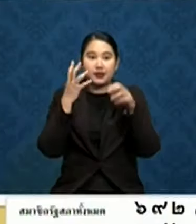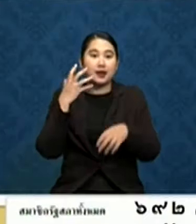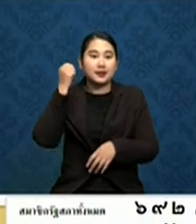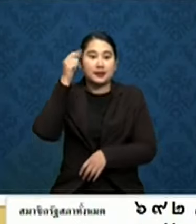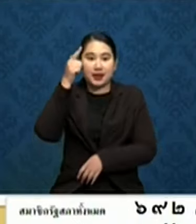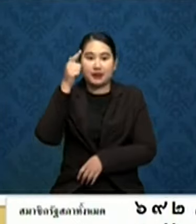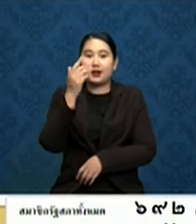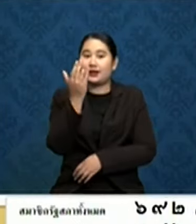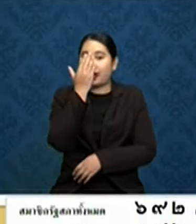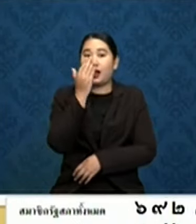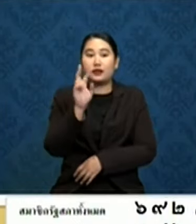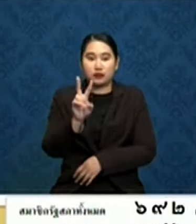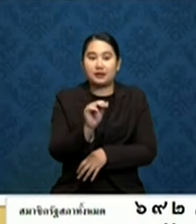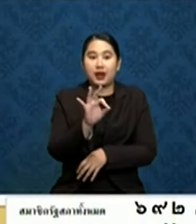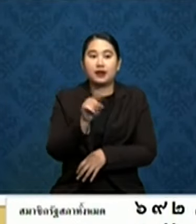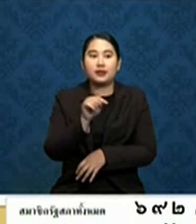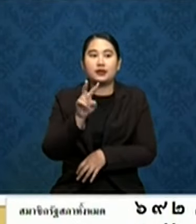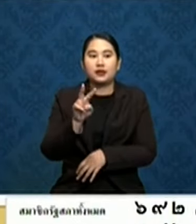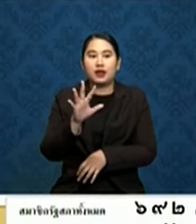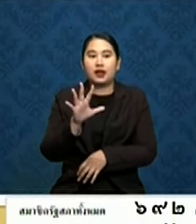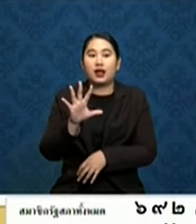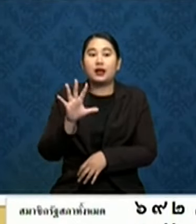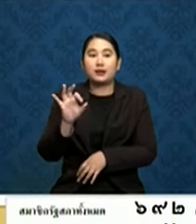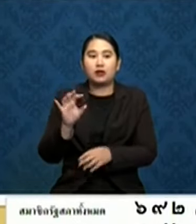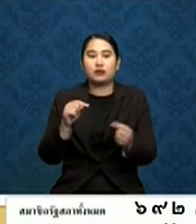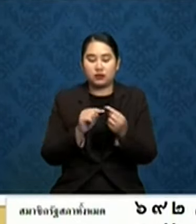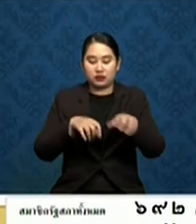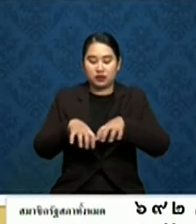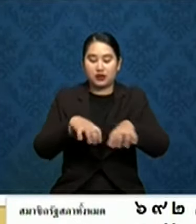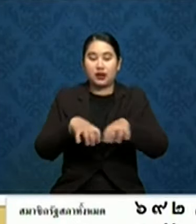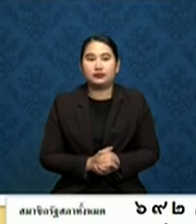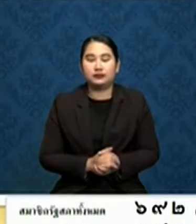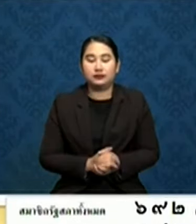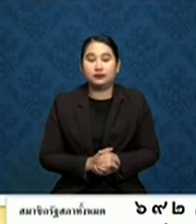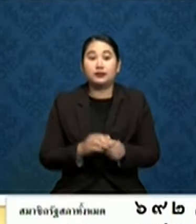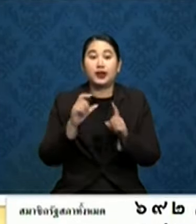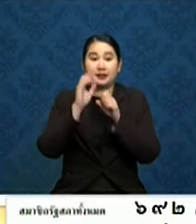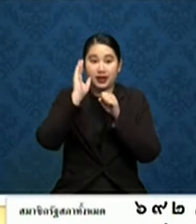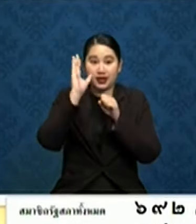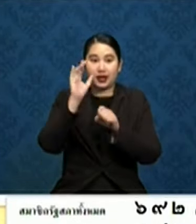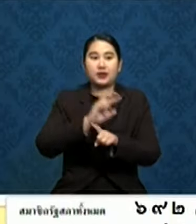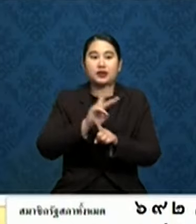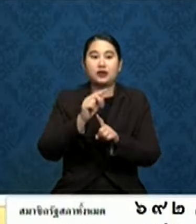วยตัวเองเพื่อบูรณาการแก้ไขกฎหมายและจัดงบประมาณโดยหวังให้การศึกษาไทยทัดเทียมนานาประเทศ